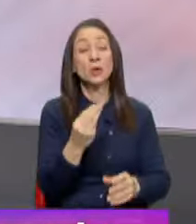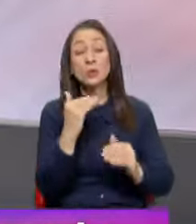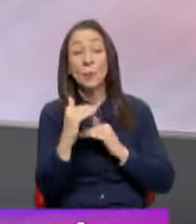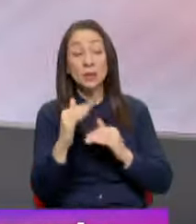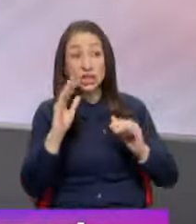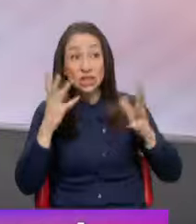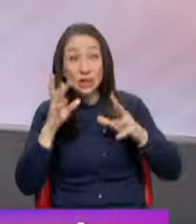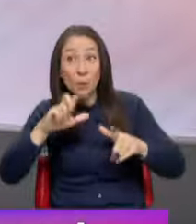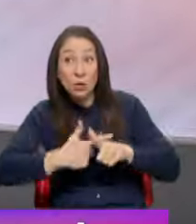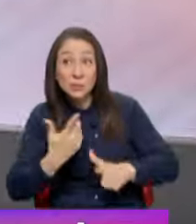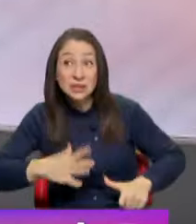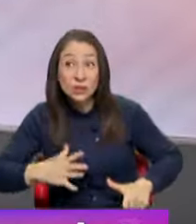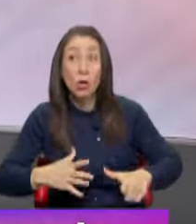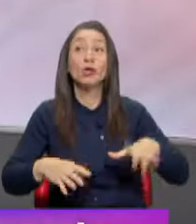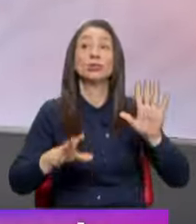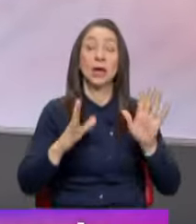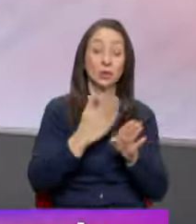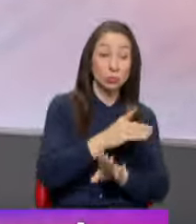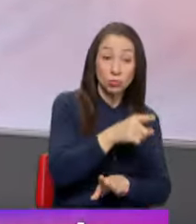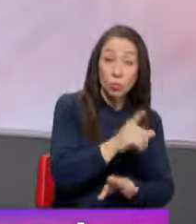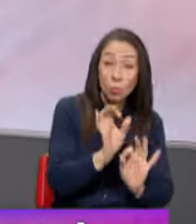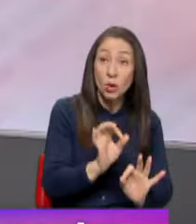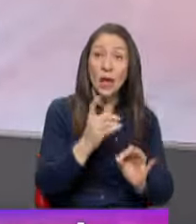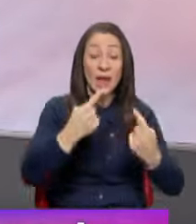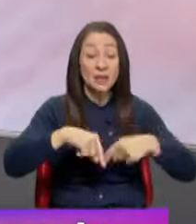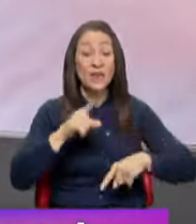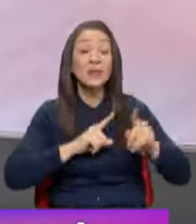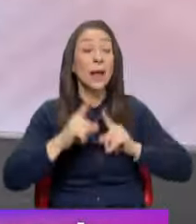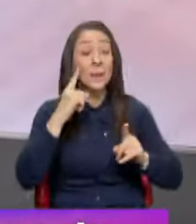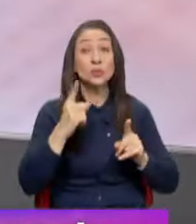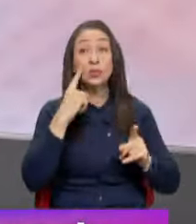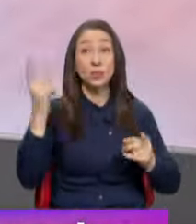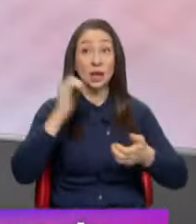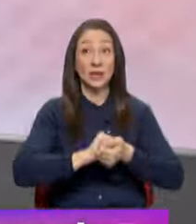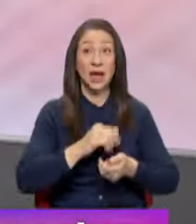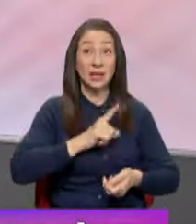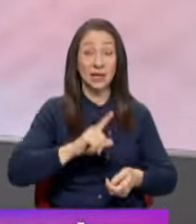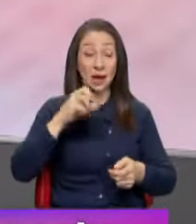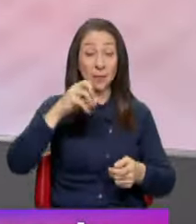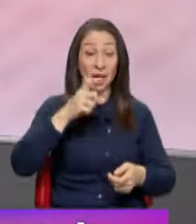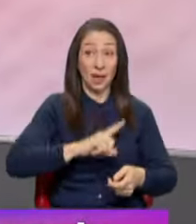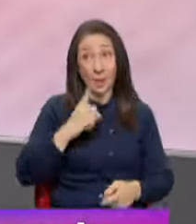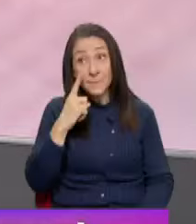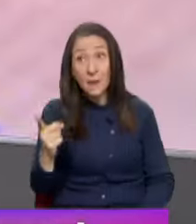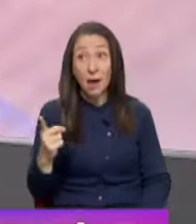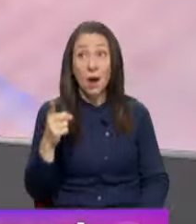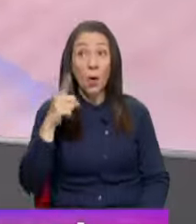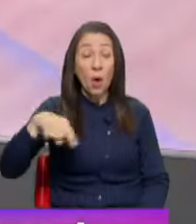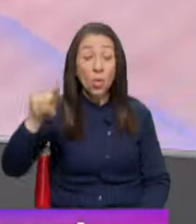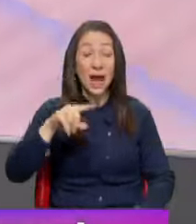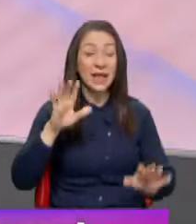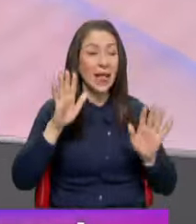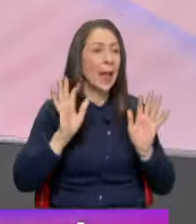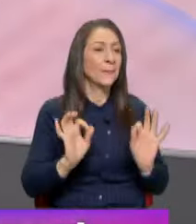çılgın proje mi bakın Etrafınıza ve adaylara Cumhur ittifakı'nın adaylarına AK Parti'nin adaylarına da Bakın onlar